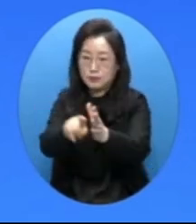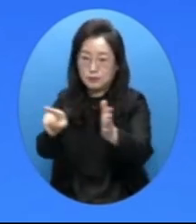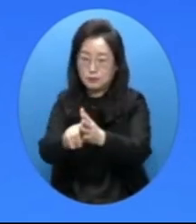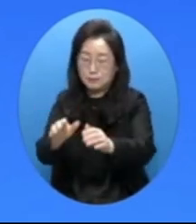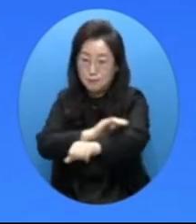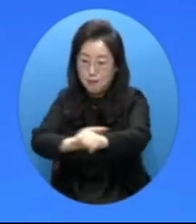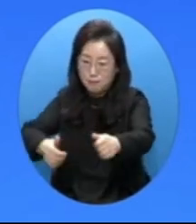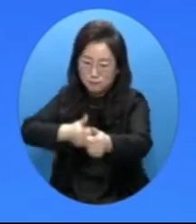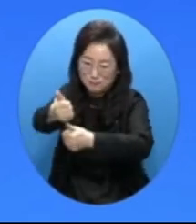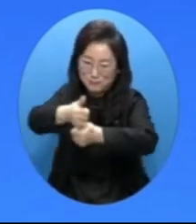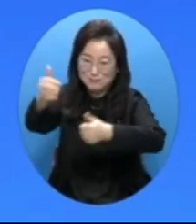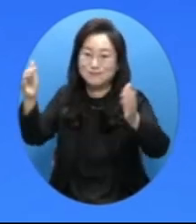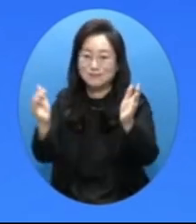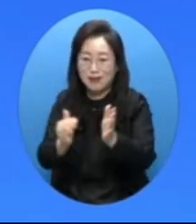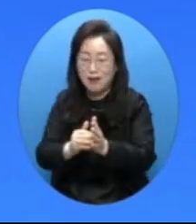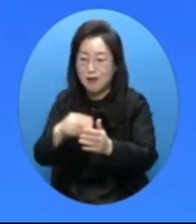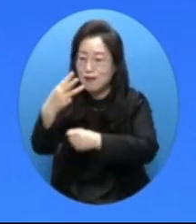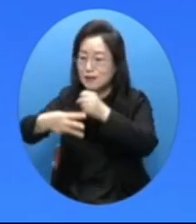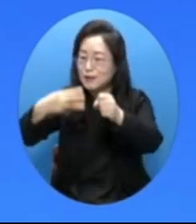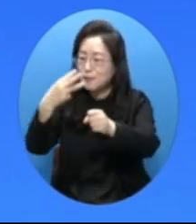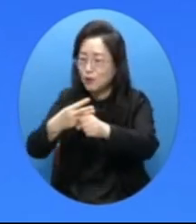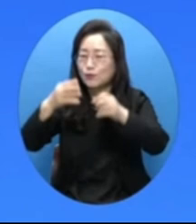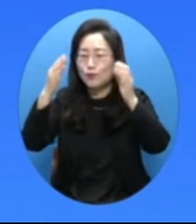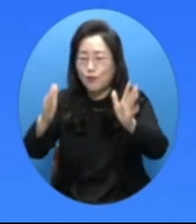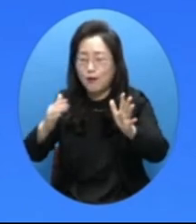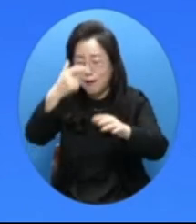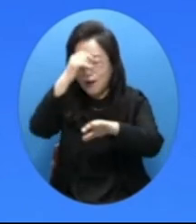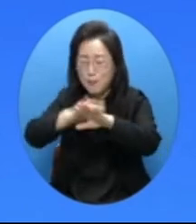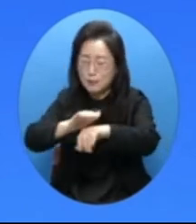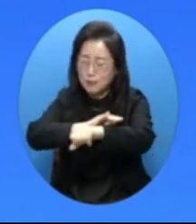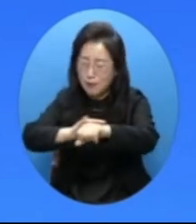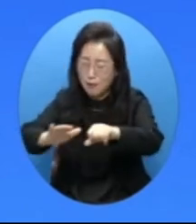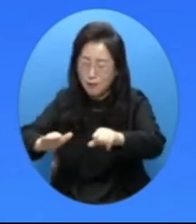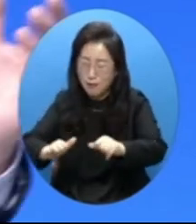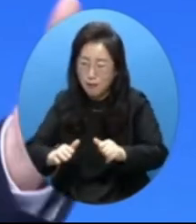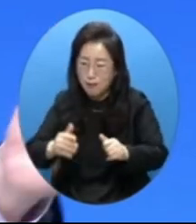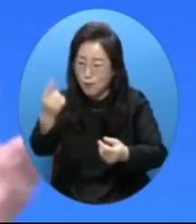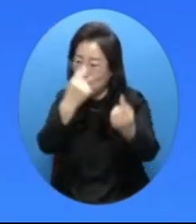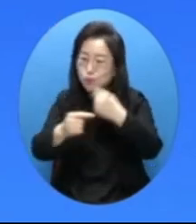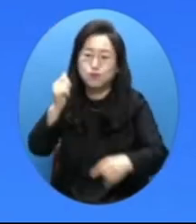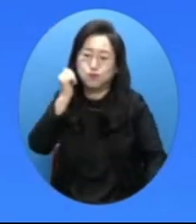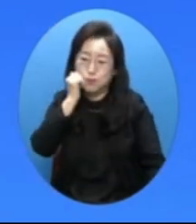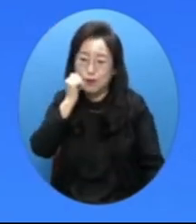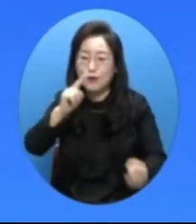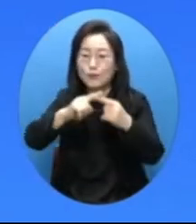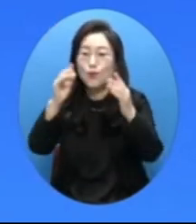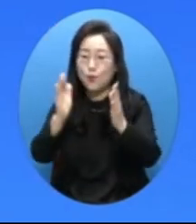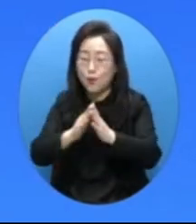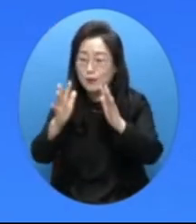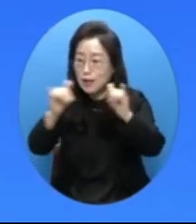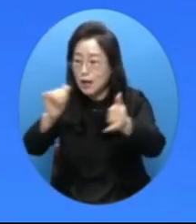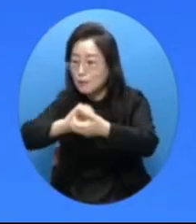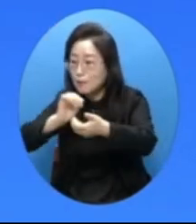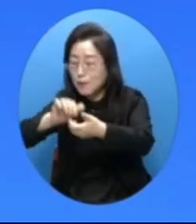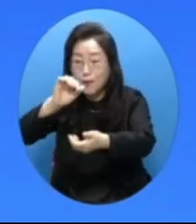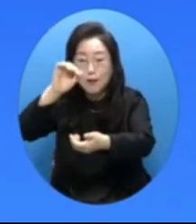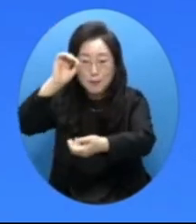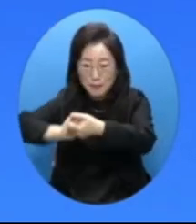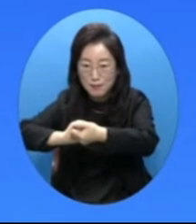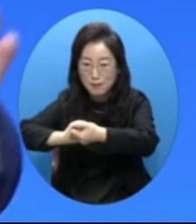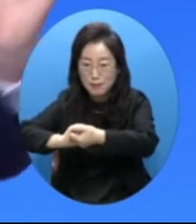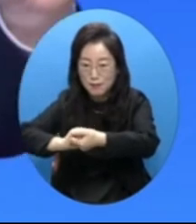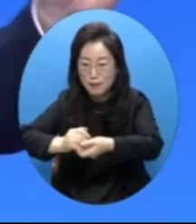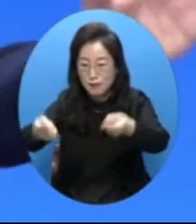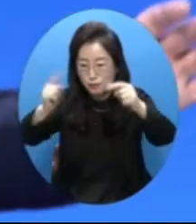이겨냈습니다 지난 3년 동안 예배도 드릴 수 없었고 교회도 이런 제한으로 들어오지도